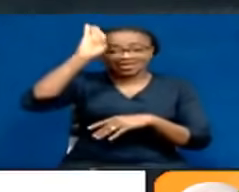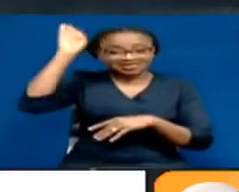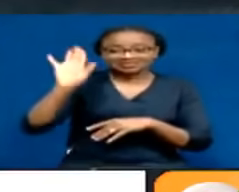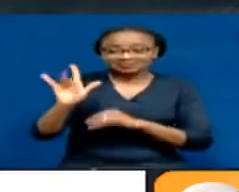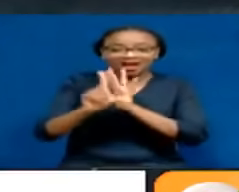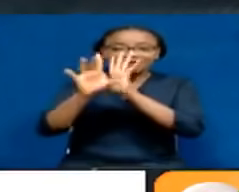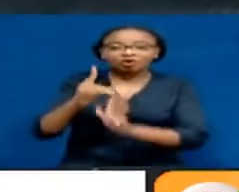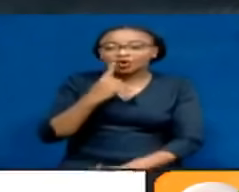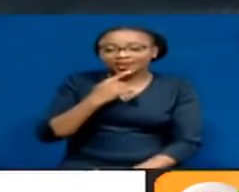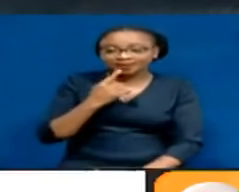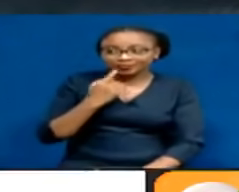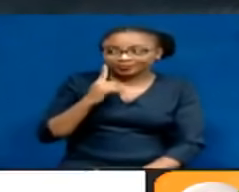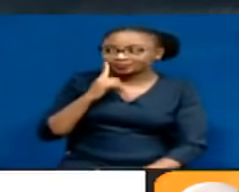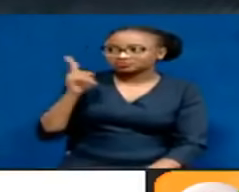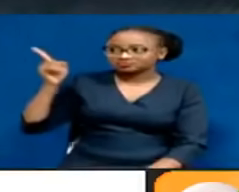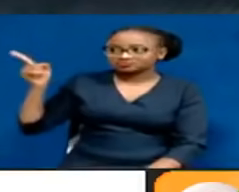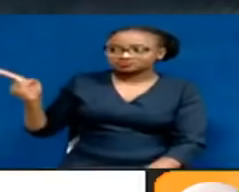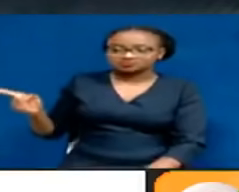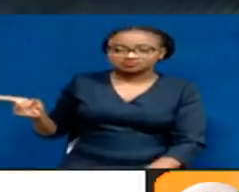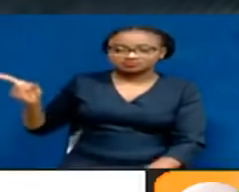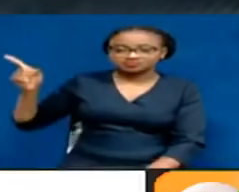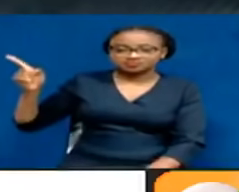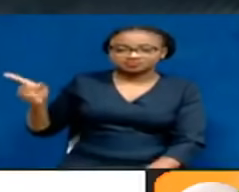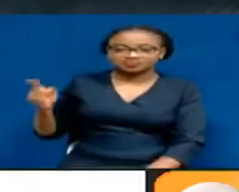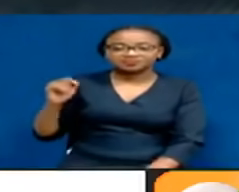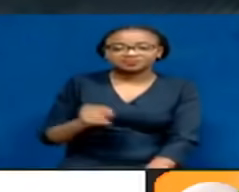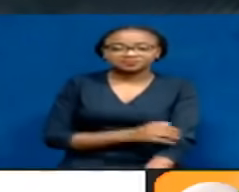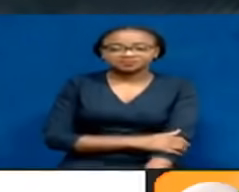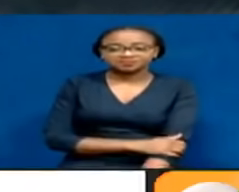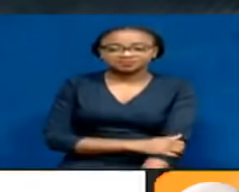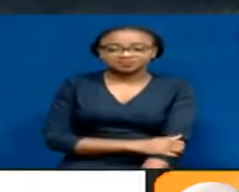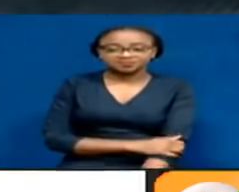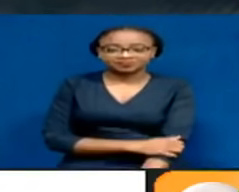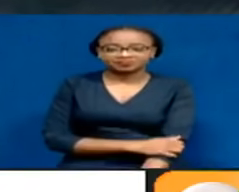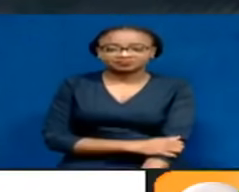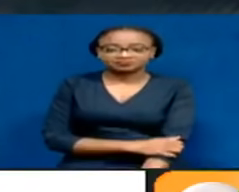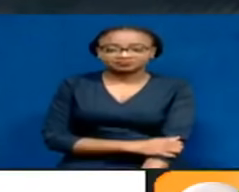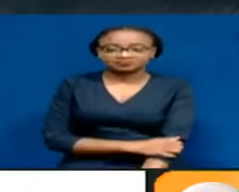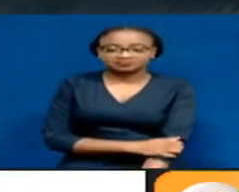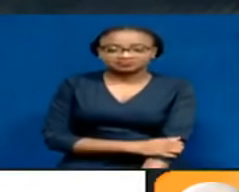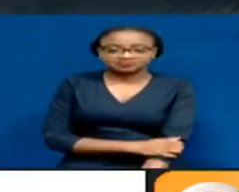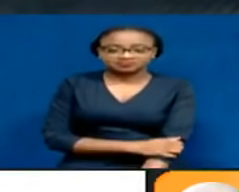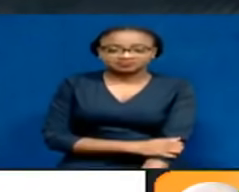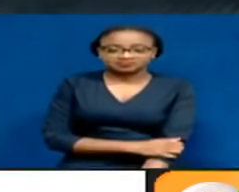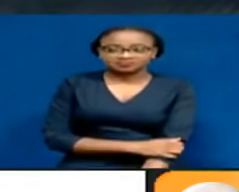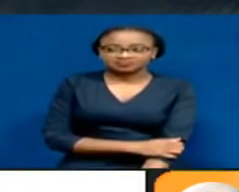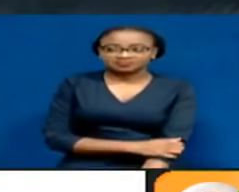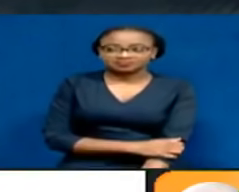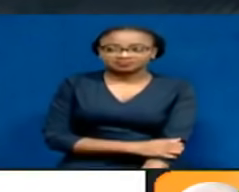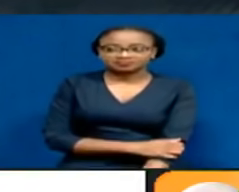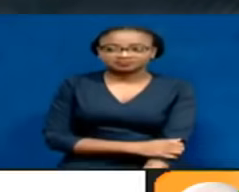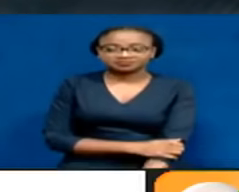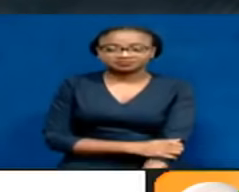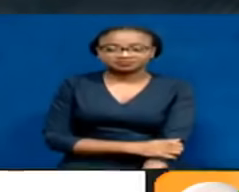Kihara Kariuki amewajumuisha mawakili George Oraro, Paul Nyamodi, Kamau Karori, Ken Nyaundi